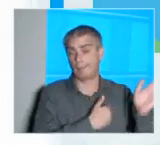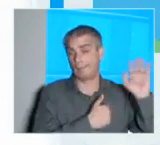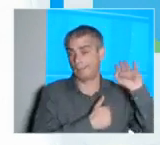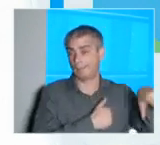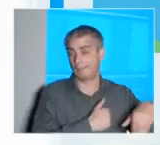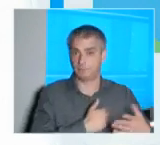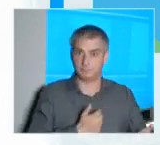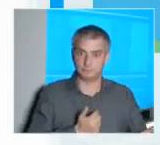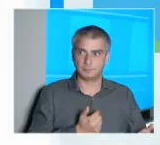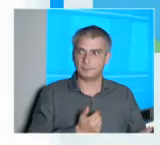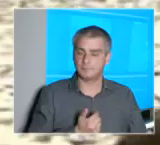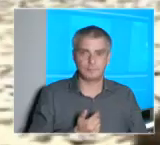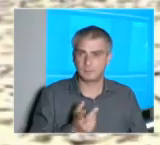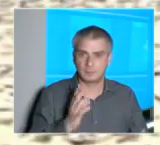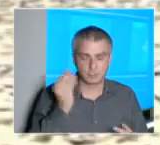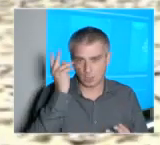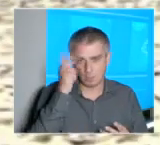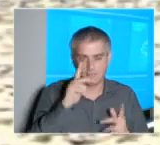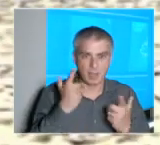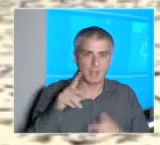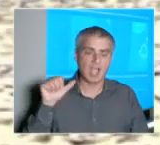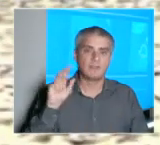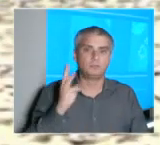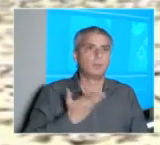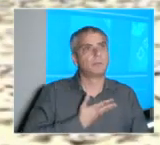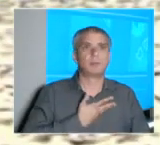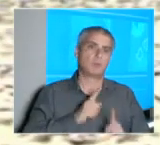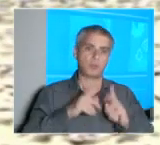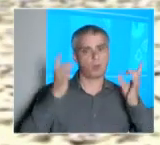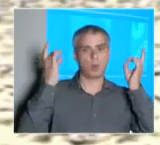בדיחה. אז אני לא מבין למה אפרים שמיר זוכה לאיזה